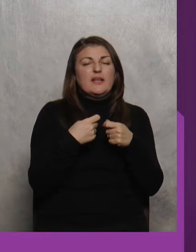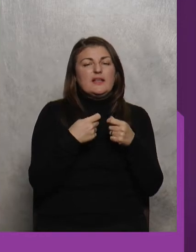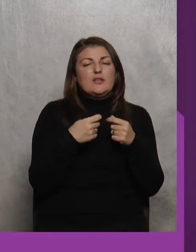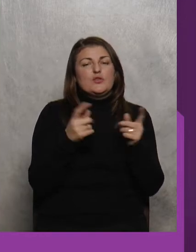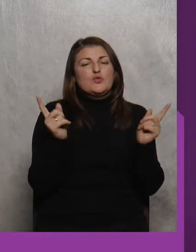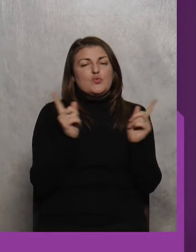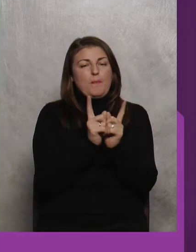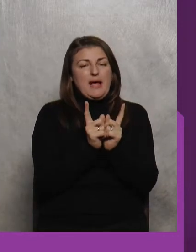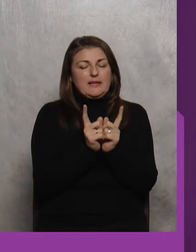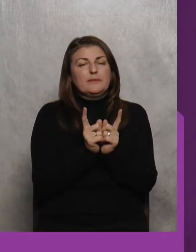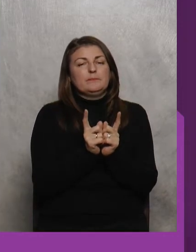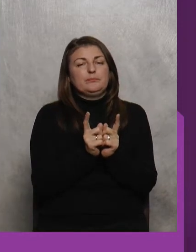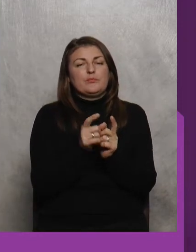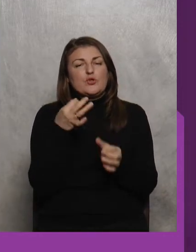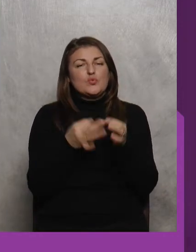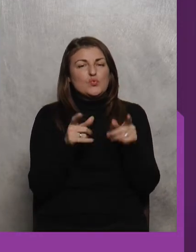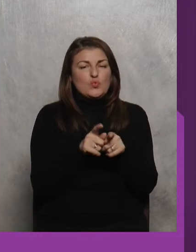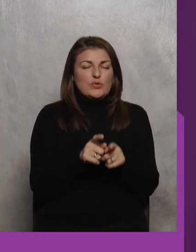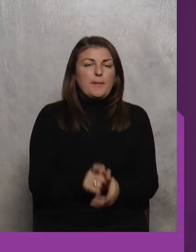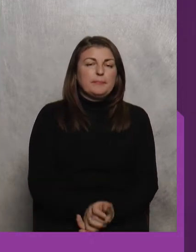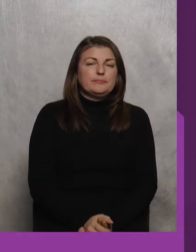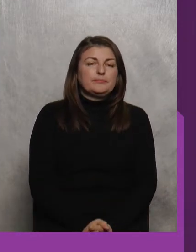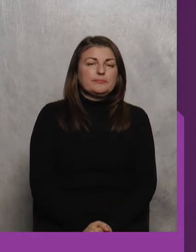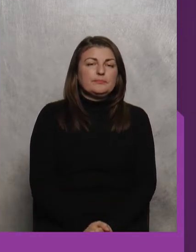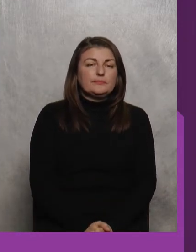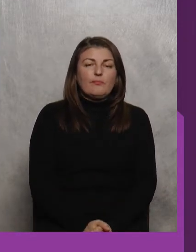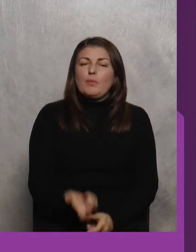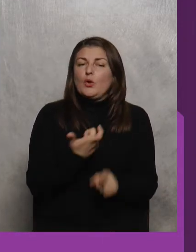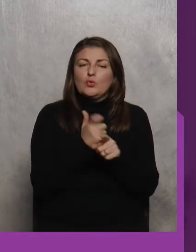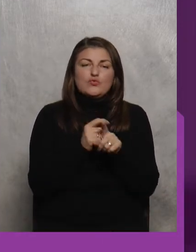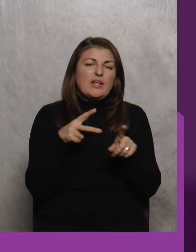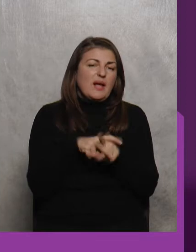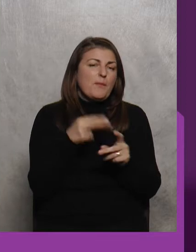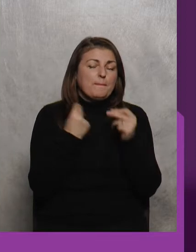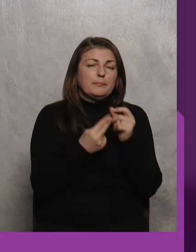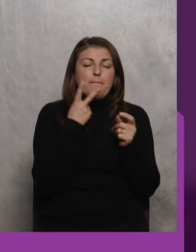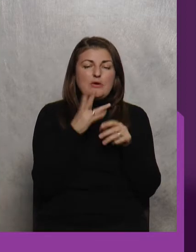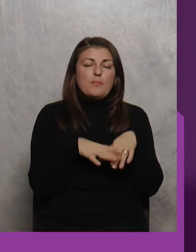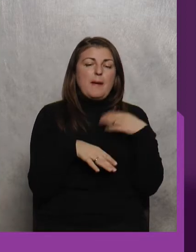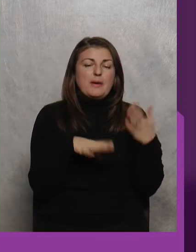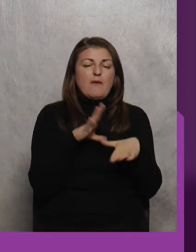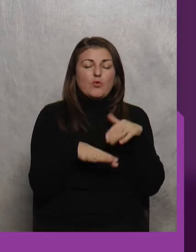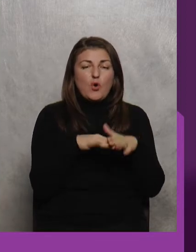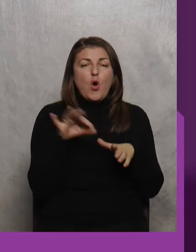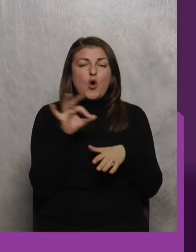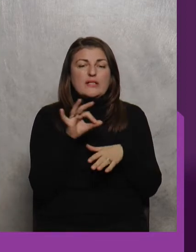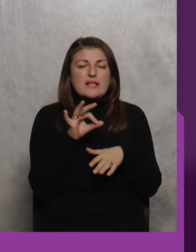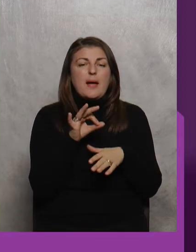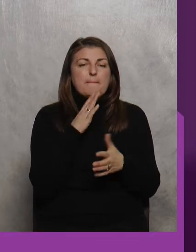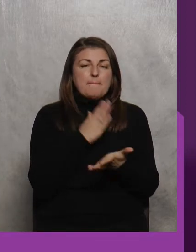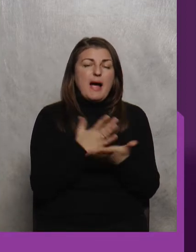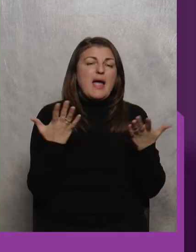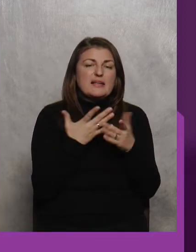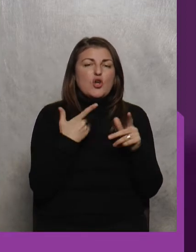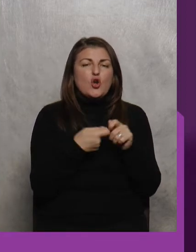зв'язувати суперники з суддями. Дуже напружений поєдинок. Бачимо, на праву руку Олександр має